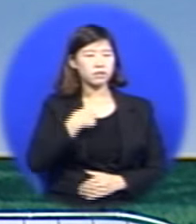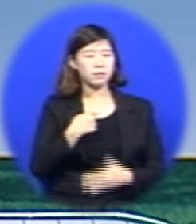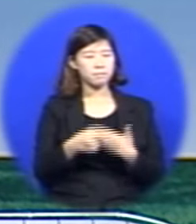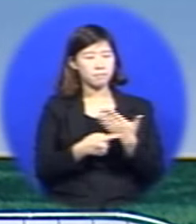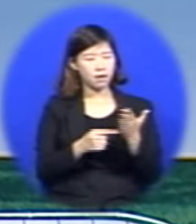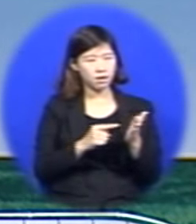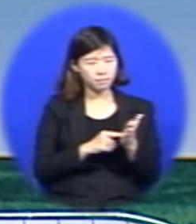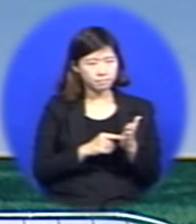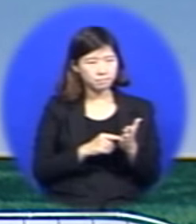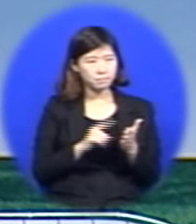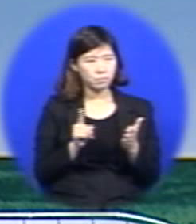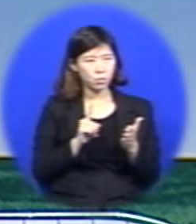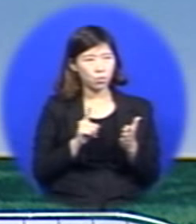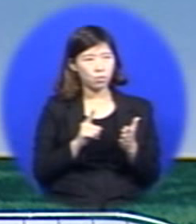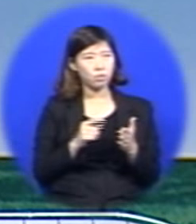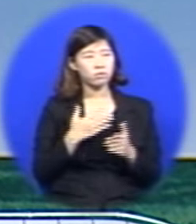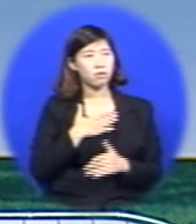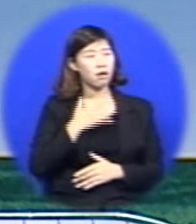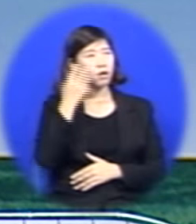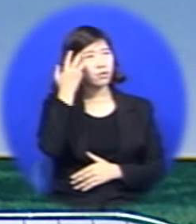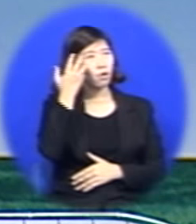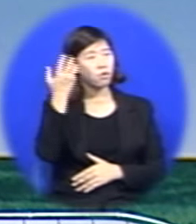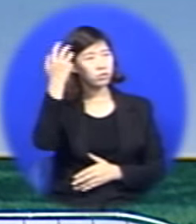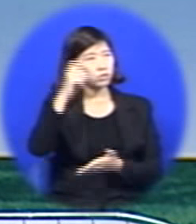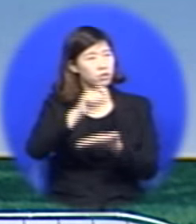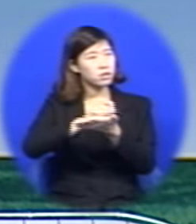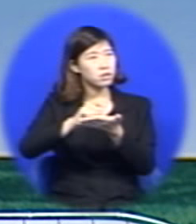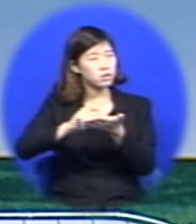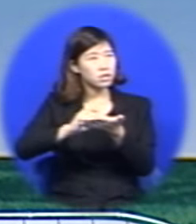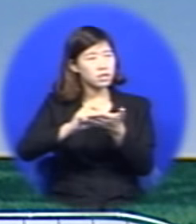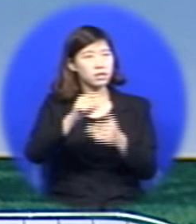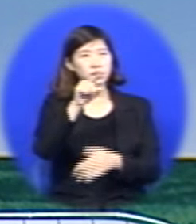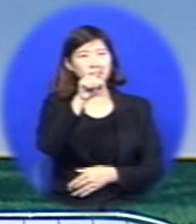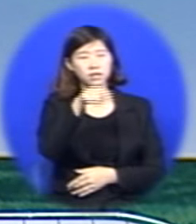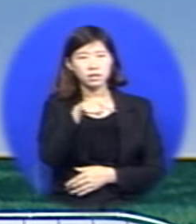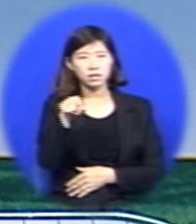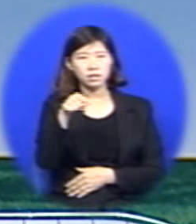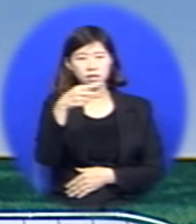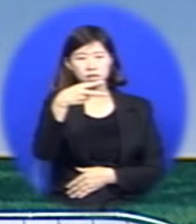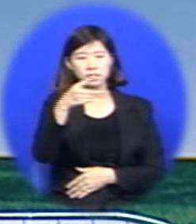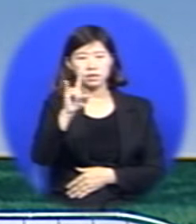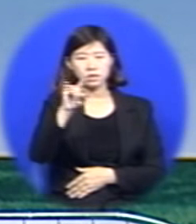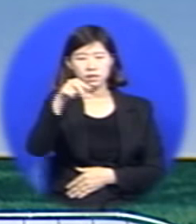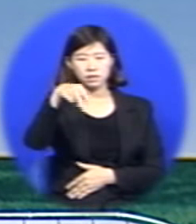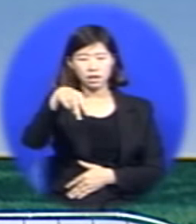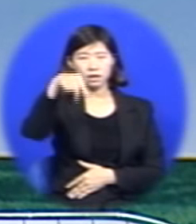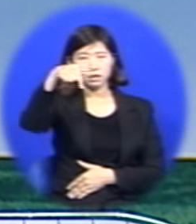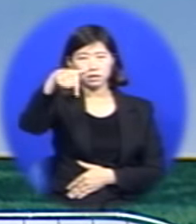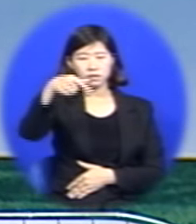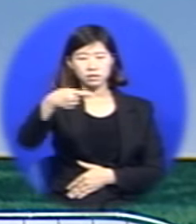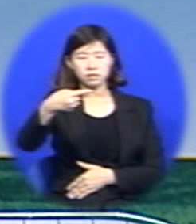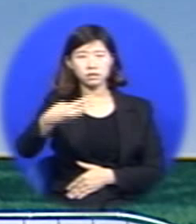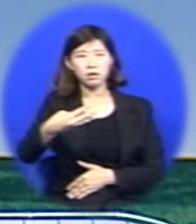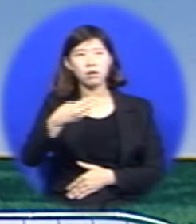댓글을 달아주는 일을 하지 않았다는 생각이 들었습니다. 벌써 며칠째 못하고 있어요.